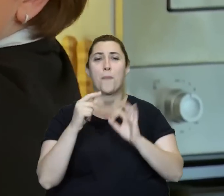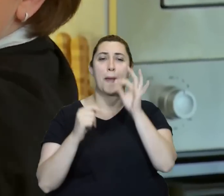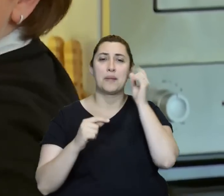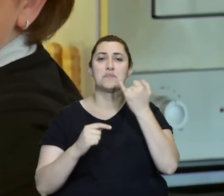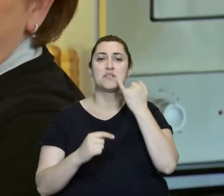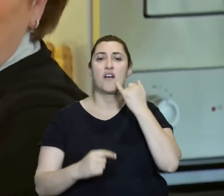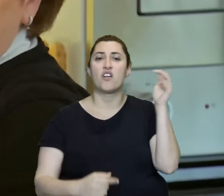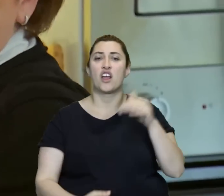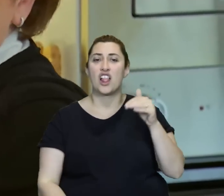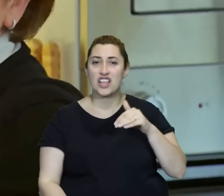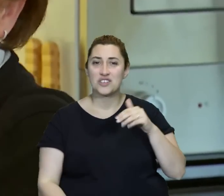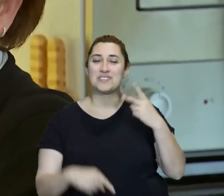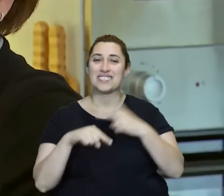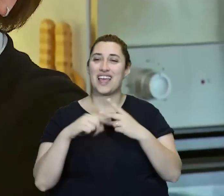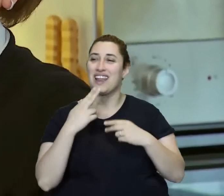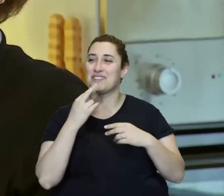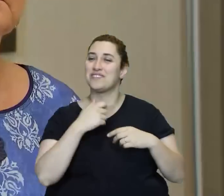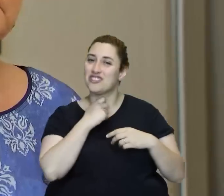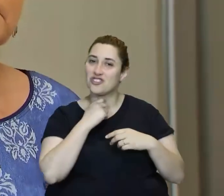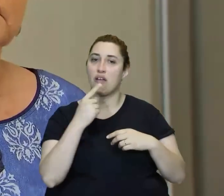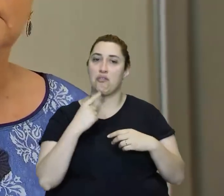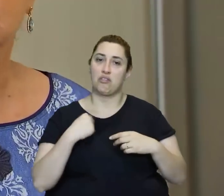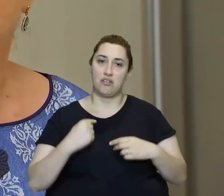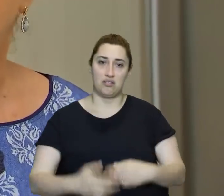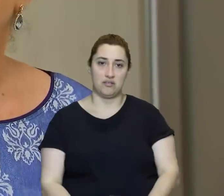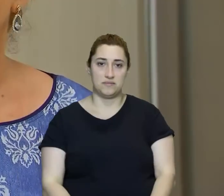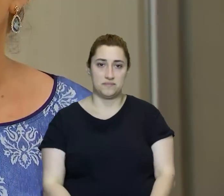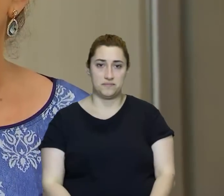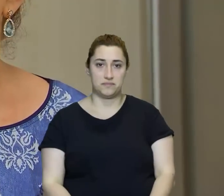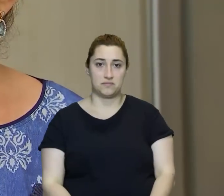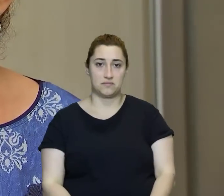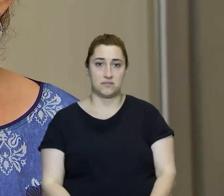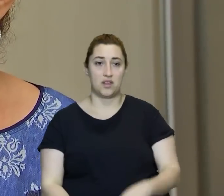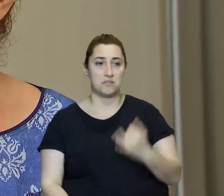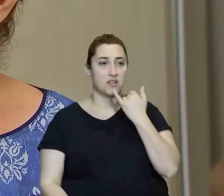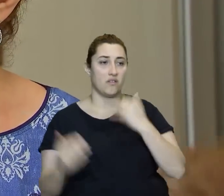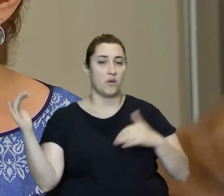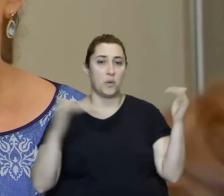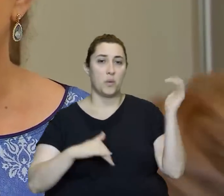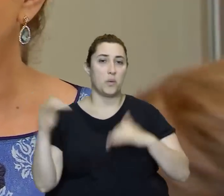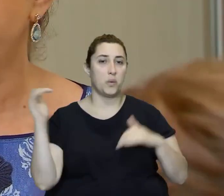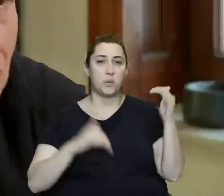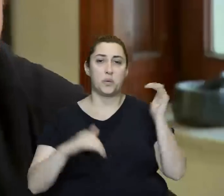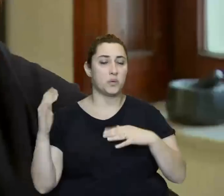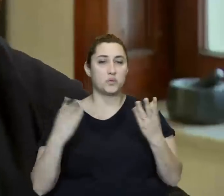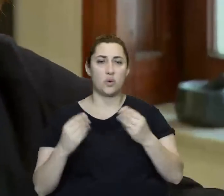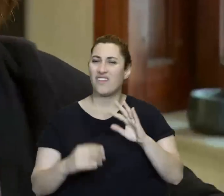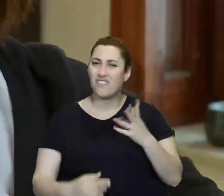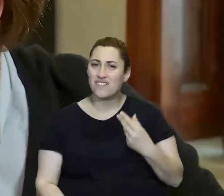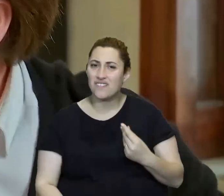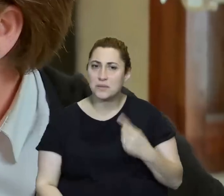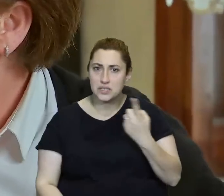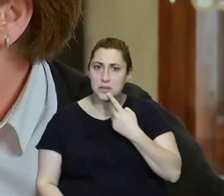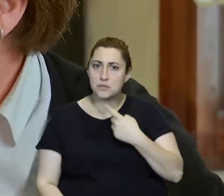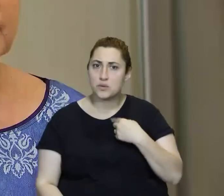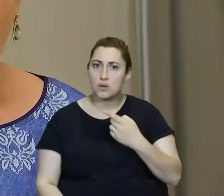Ömer Bey'in misafiri var. Zehra Hanım istedi hazırlamamı. Artık gelen gidenden daha değilim oluyor. Efendim,